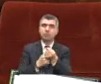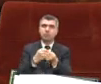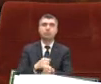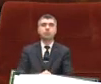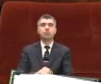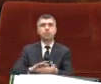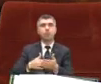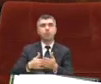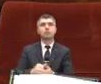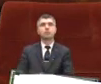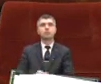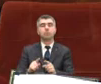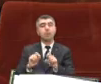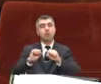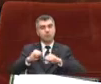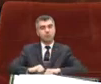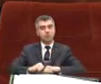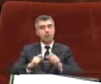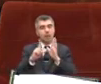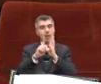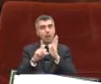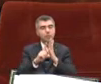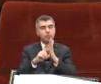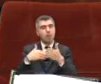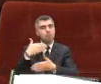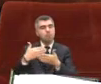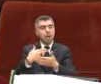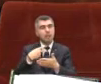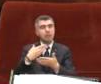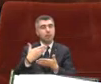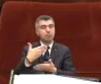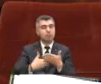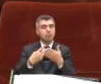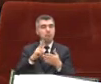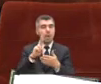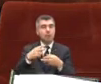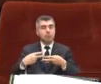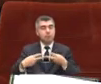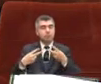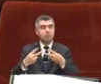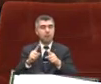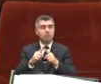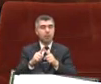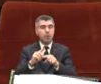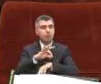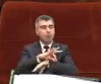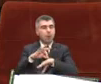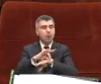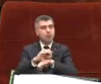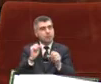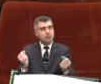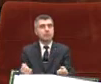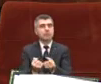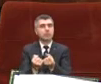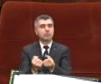ديال فيه، لأن خصو ينزل، لأن القانون جاء بعد خطاب صاحب الجلالة باش تكون الإدارة هي الرافعة ديال التنمية،